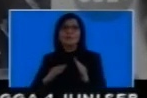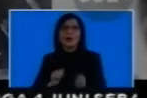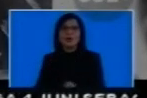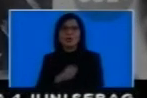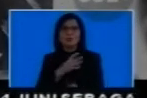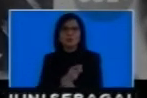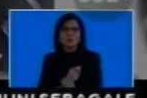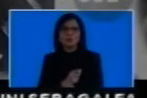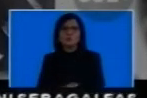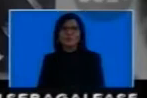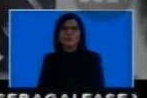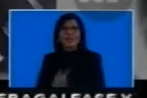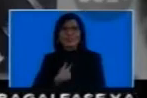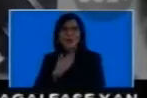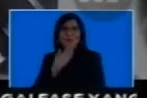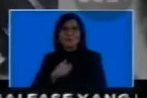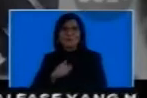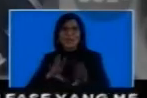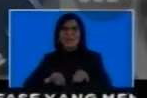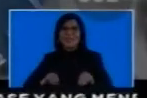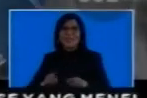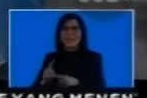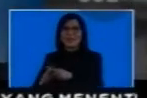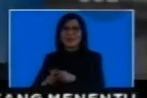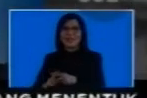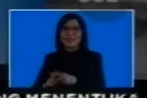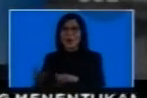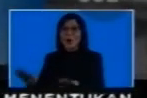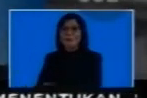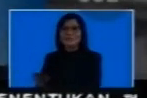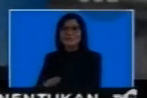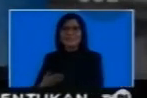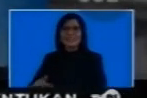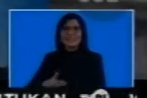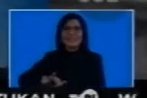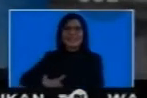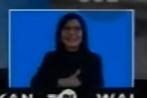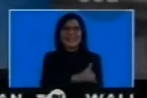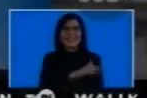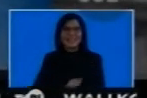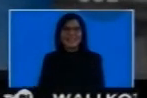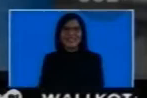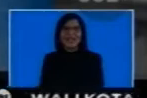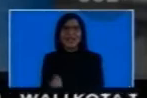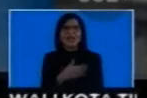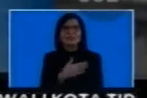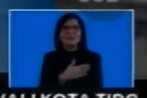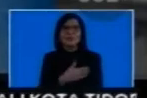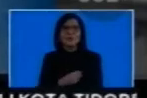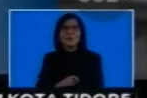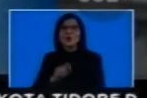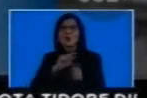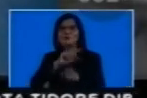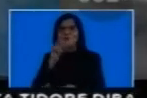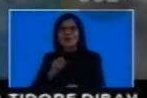Abi punya kerja sampingan, beternak ikan lele dalam drum. Sebelum bulan Ramadan, kami sudah panen dan